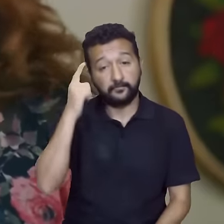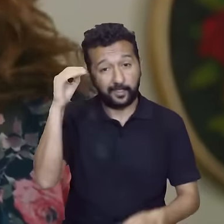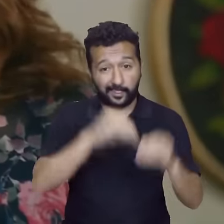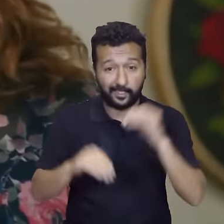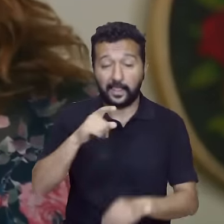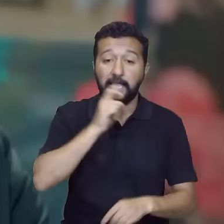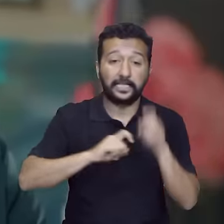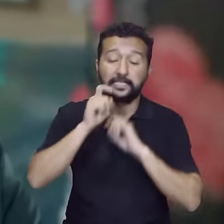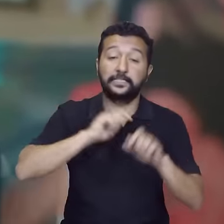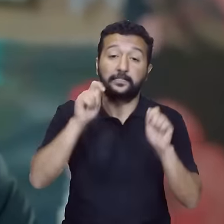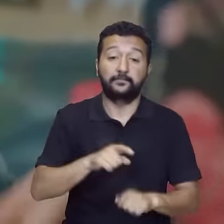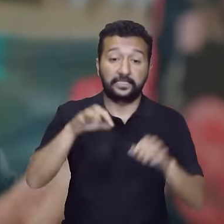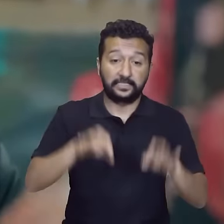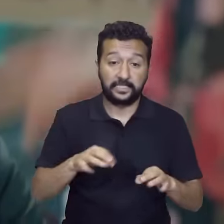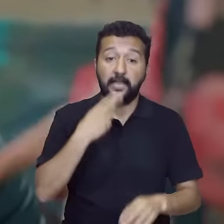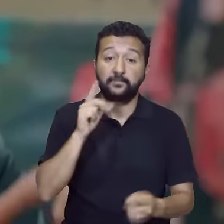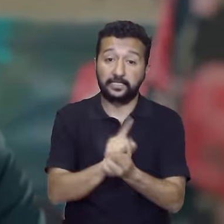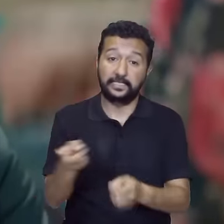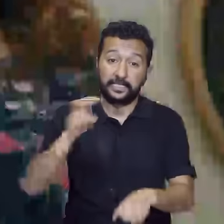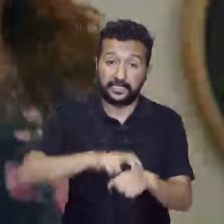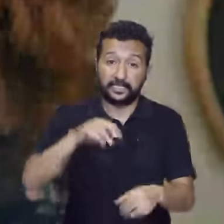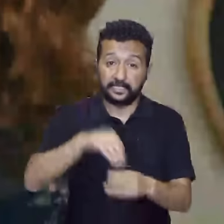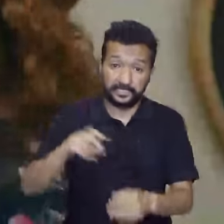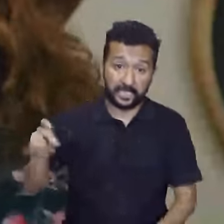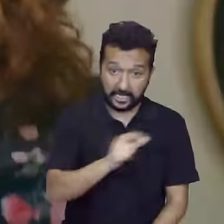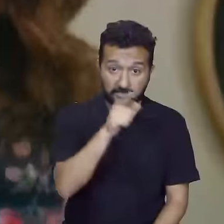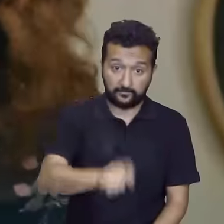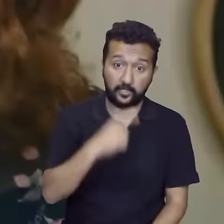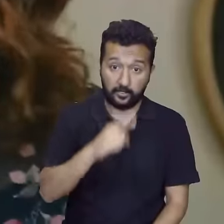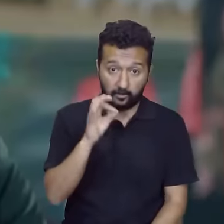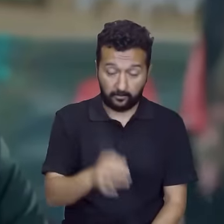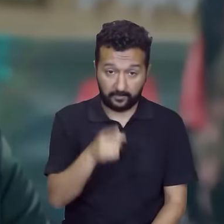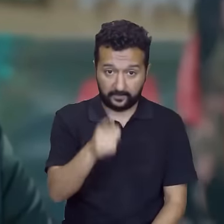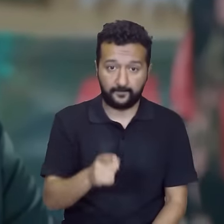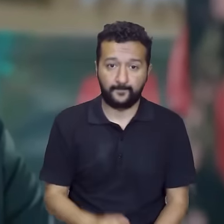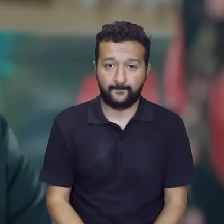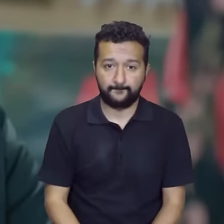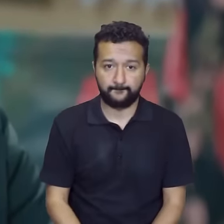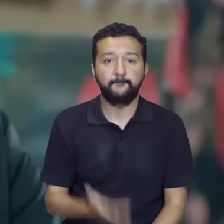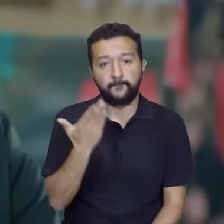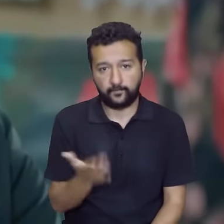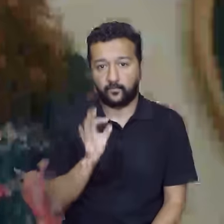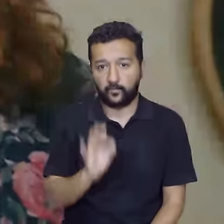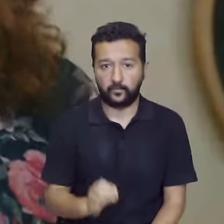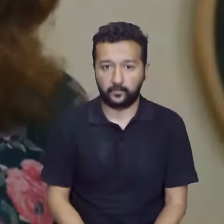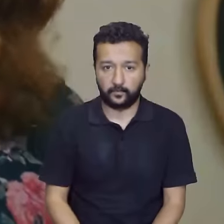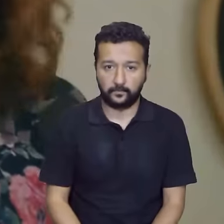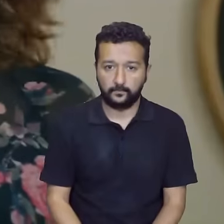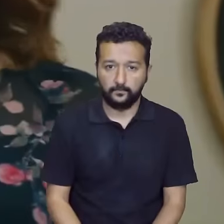bahane buldun caydırmak için. Şimdi ablamdan intikam için kaçıralım diyorsun, öyle mi? Evet, öyle.